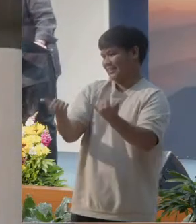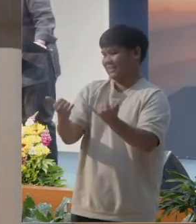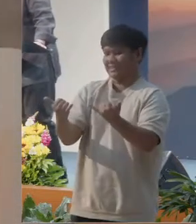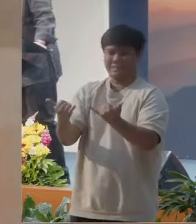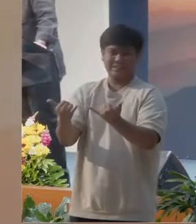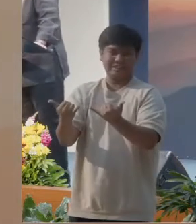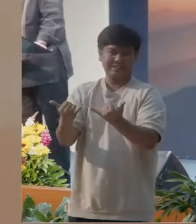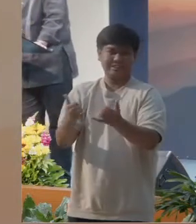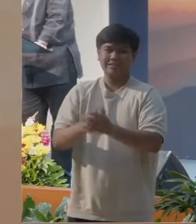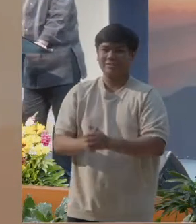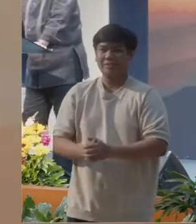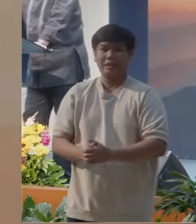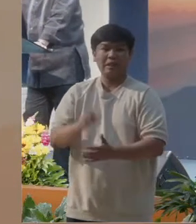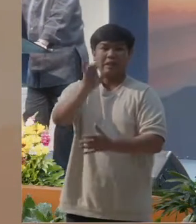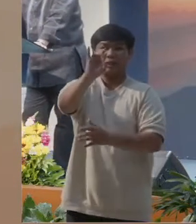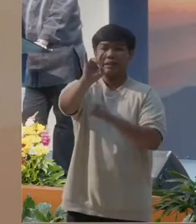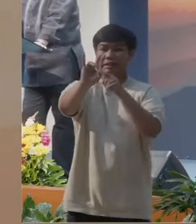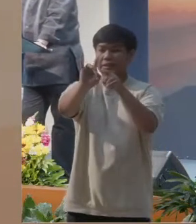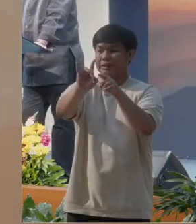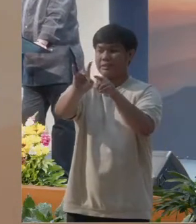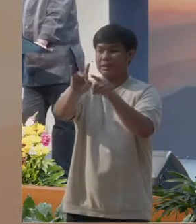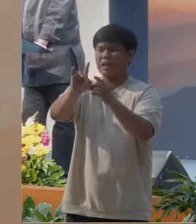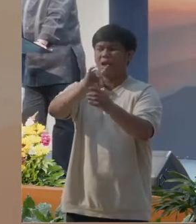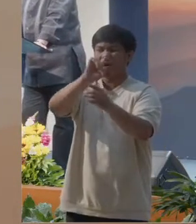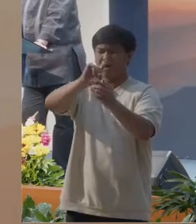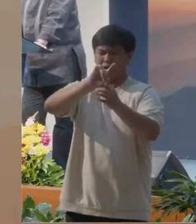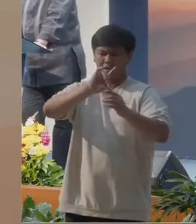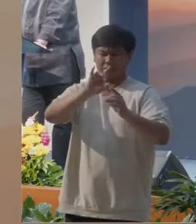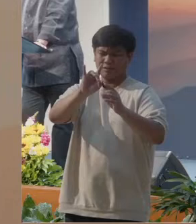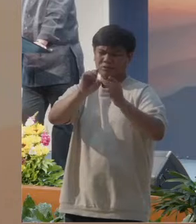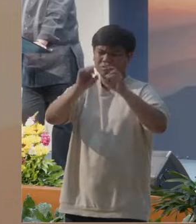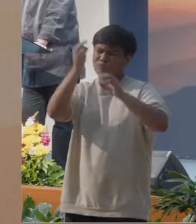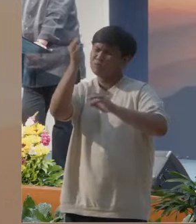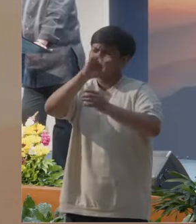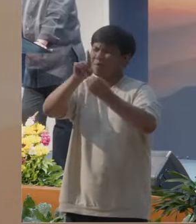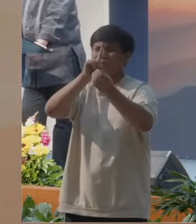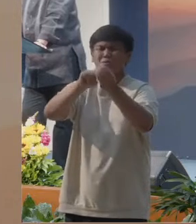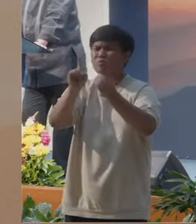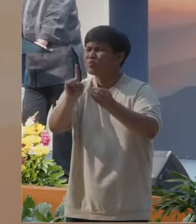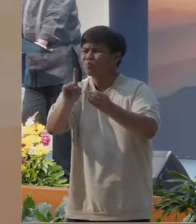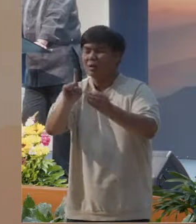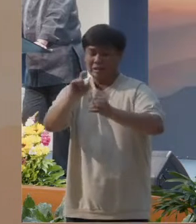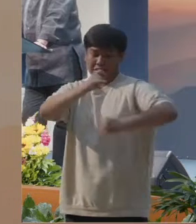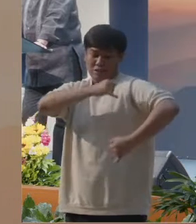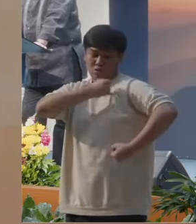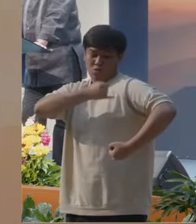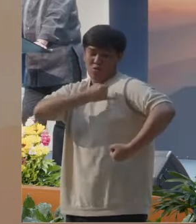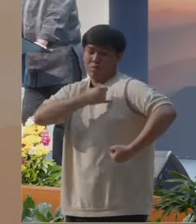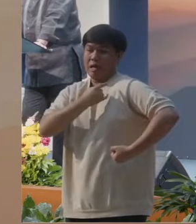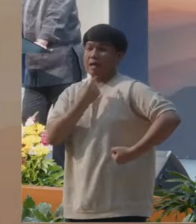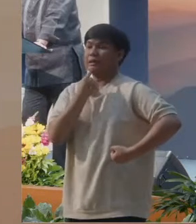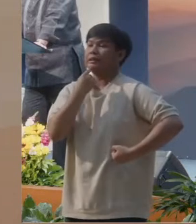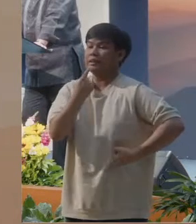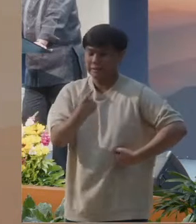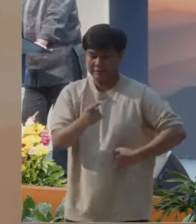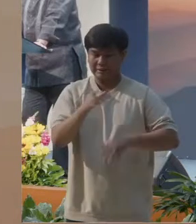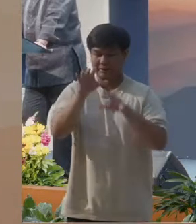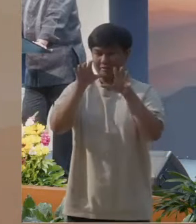Josue, panghawakan mo ang ibinigay ng Panginoon. At ang